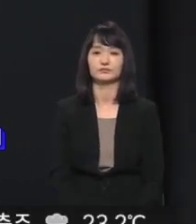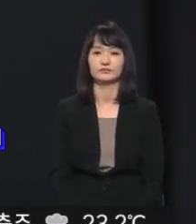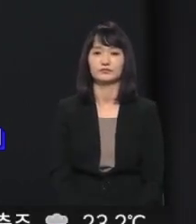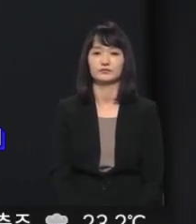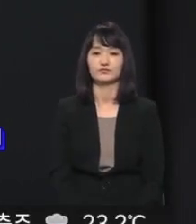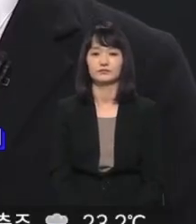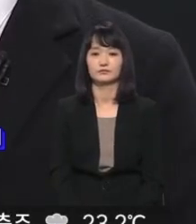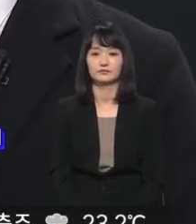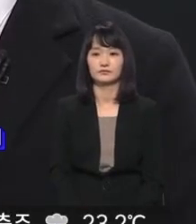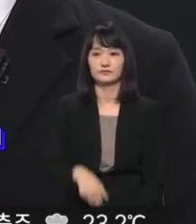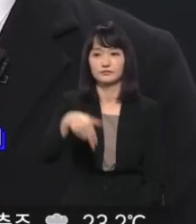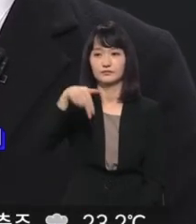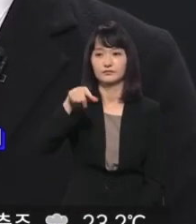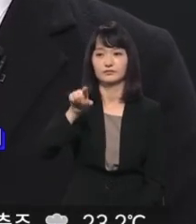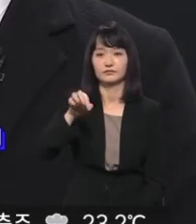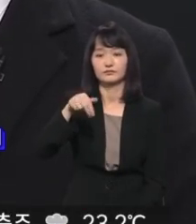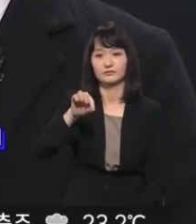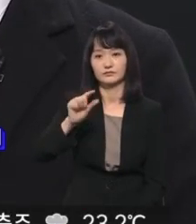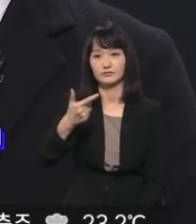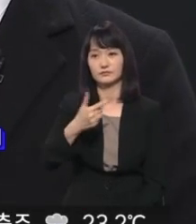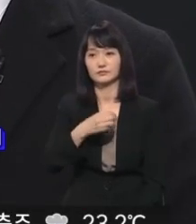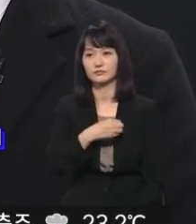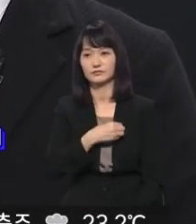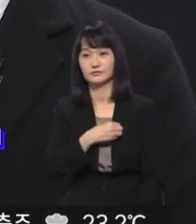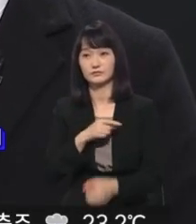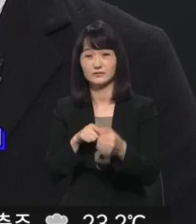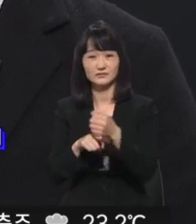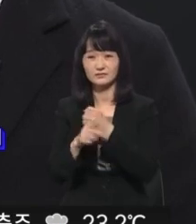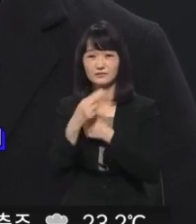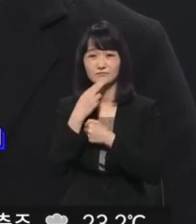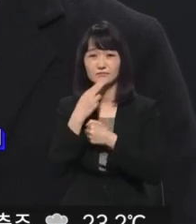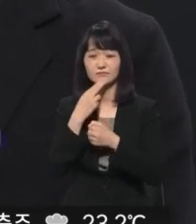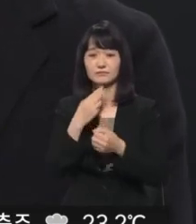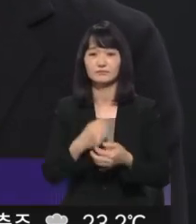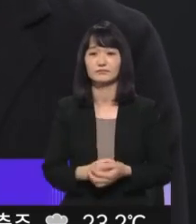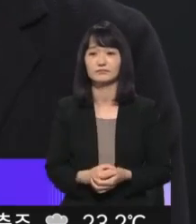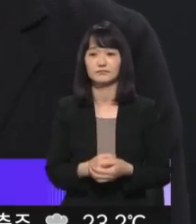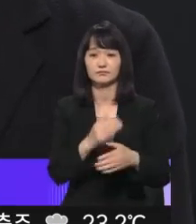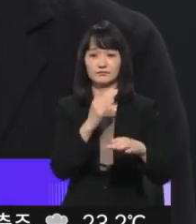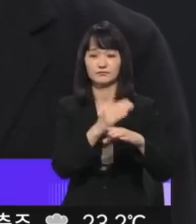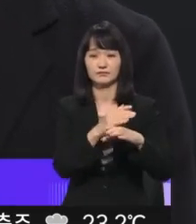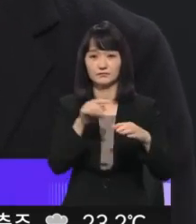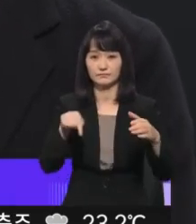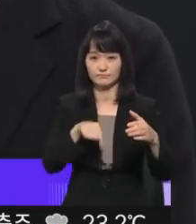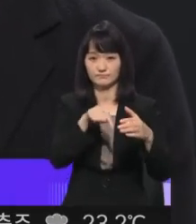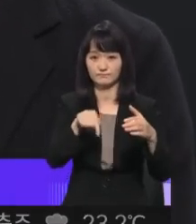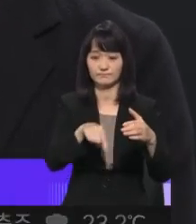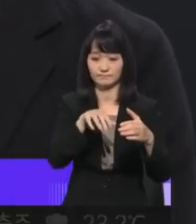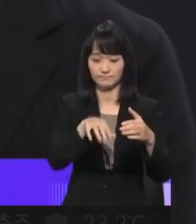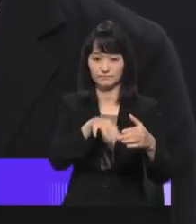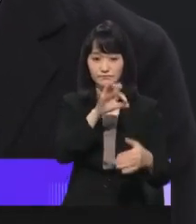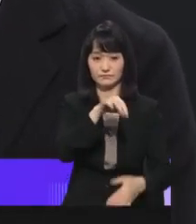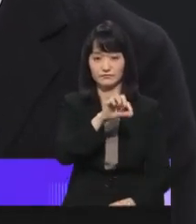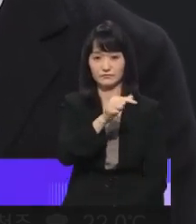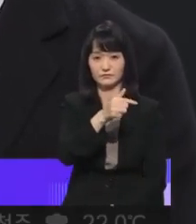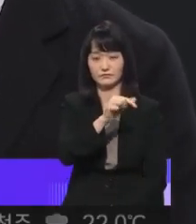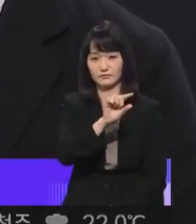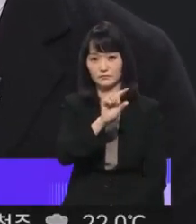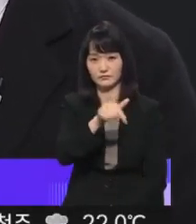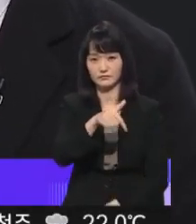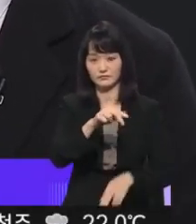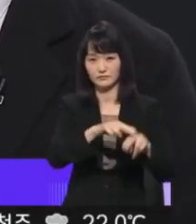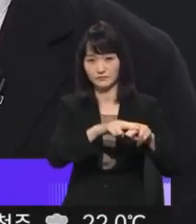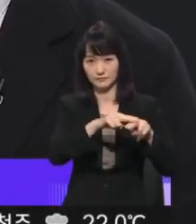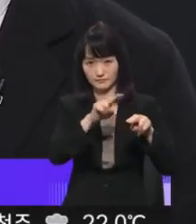의원 얘기한 정해서 하자면 사실 이거 모이면 얘기죠 왜냐하면 은 당내에서 지금 이제 윤 외관도 2선 후퇴 해야 된다 라는